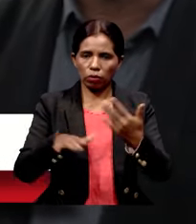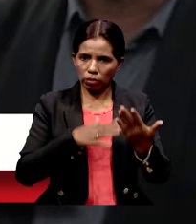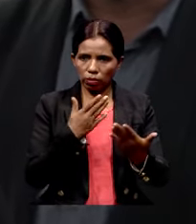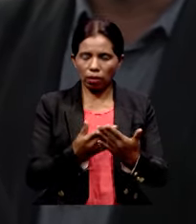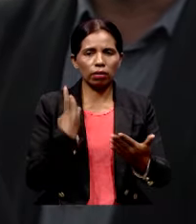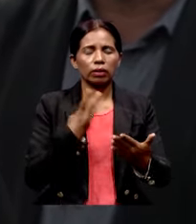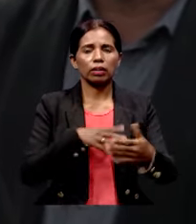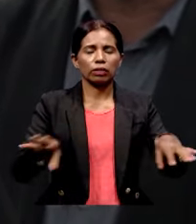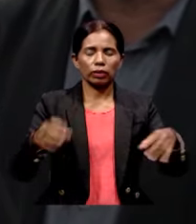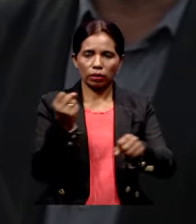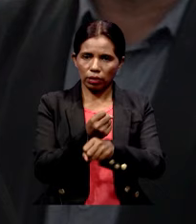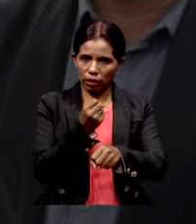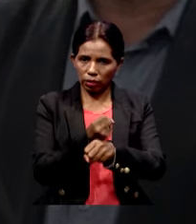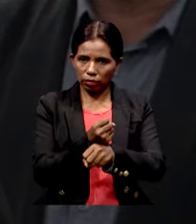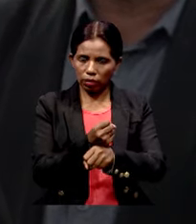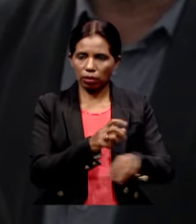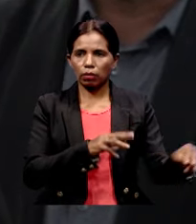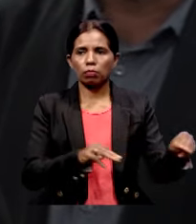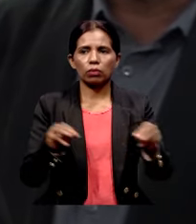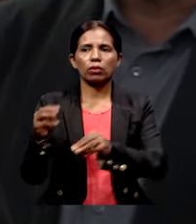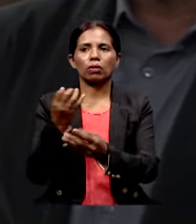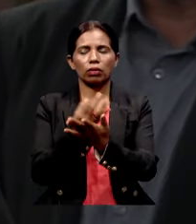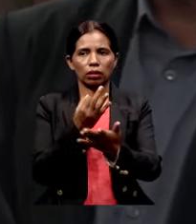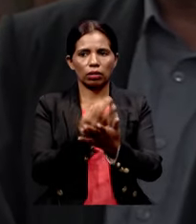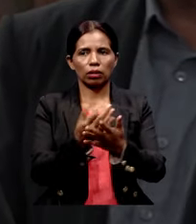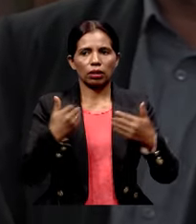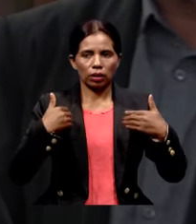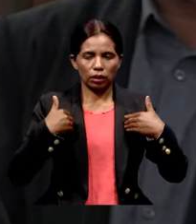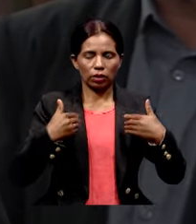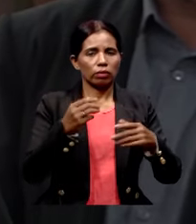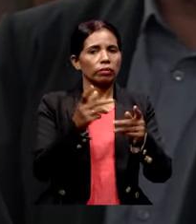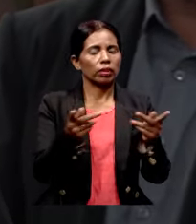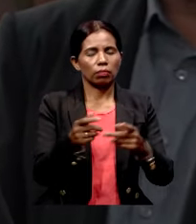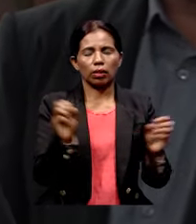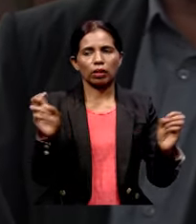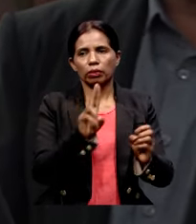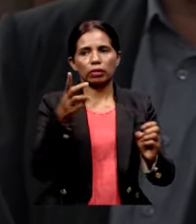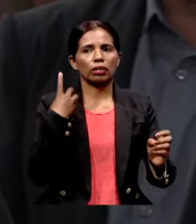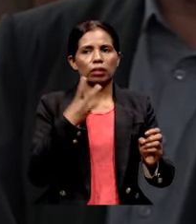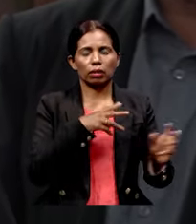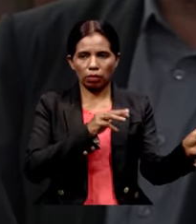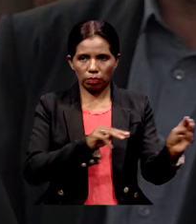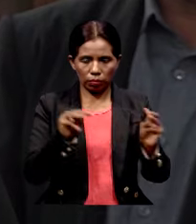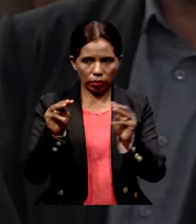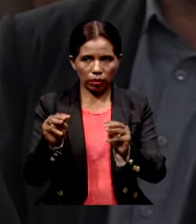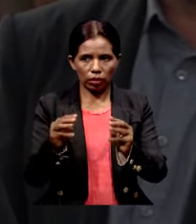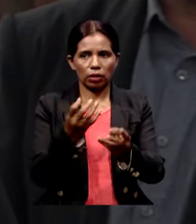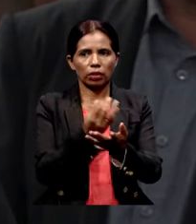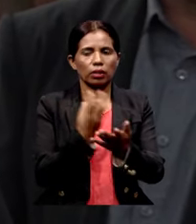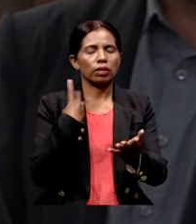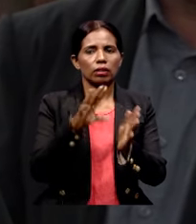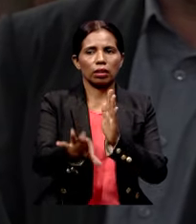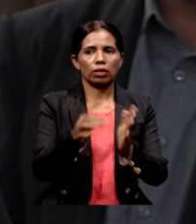halo esforsu per atu muda orsamento sir be maka ia item bal la usa ita konsege muda osan ita heta